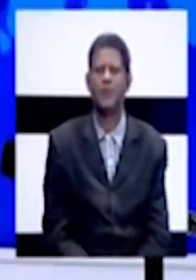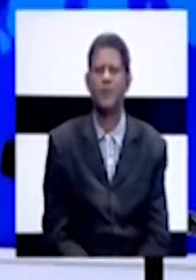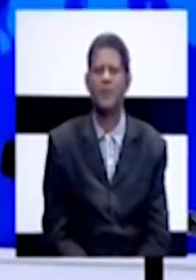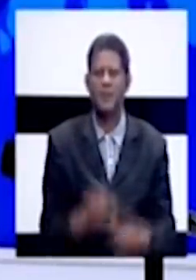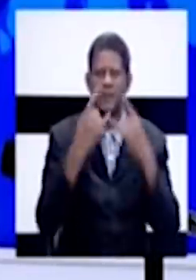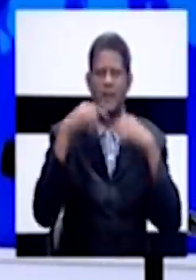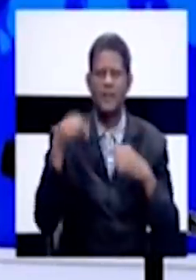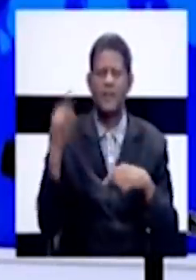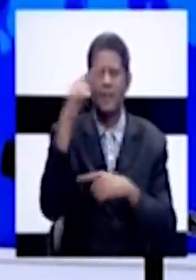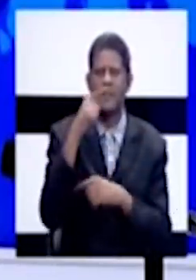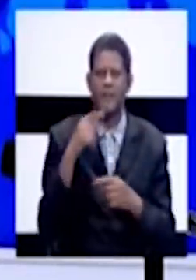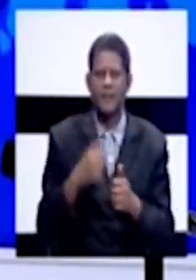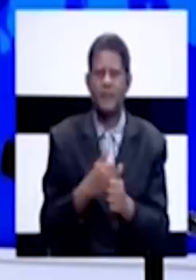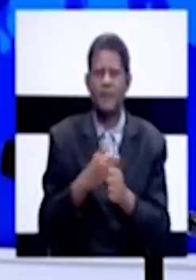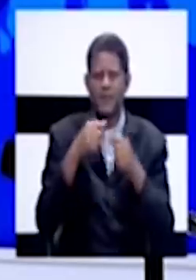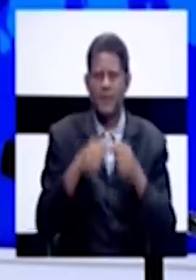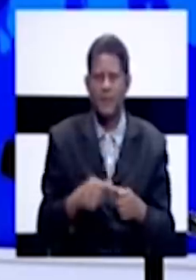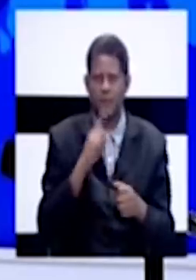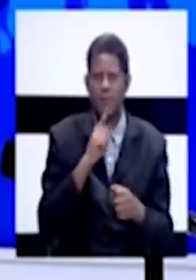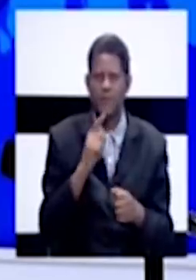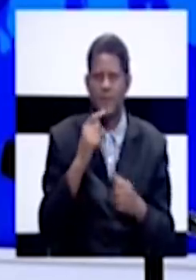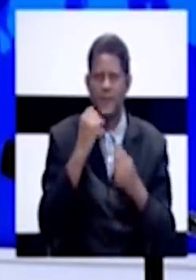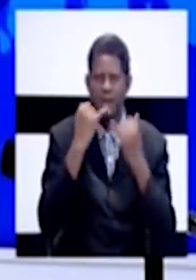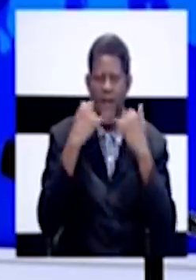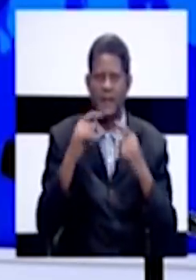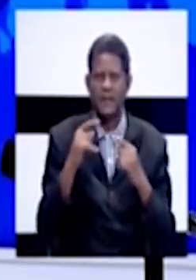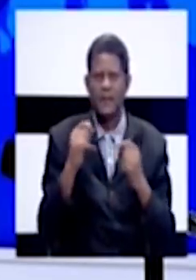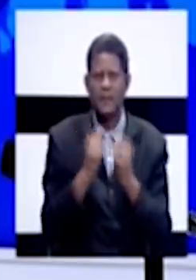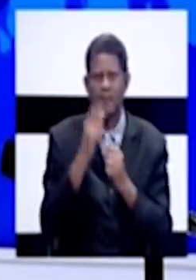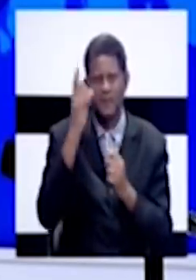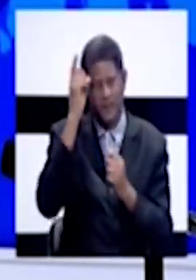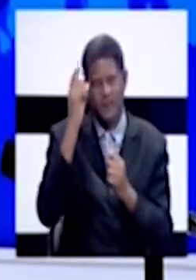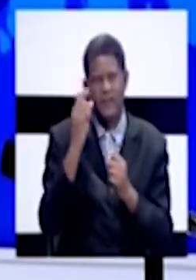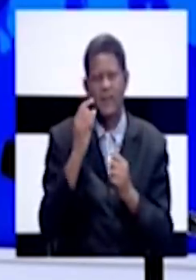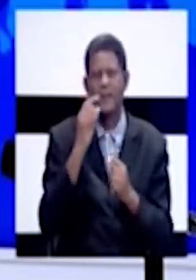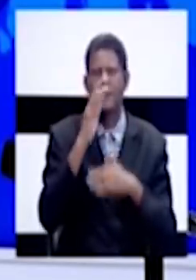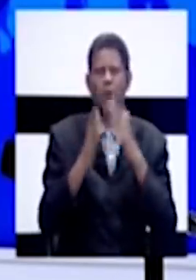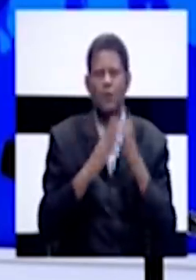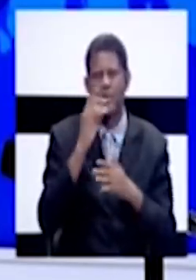زينات هزعلات كساحة زغت الكاتل ومتنا حكومي مسلني روم زينات نسساي أنا أفورك إقابري هوت ملكة قوان